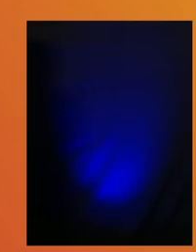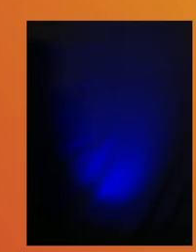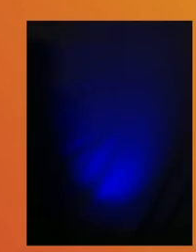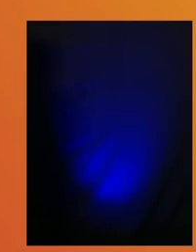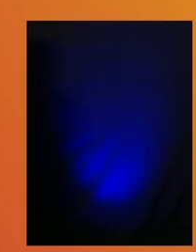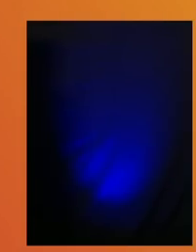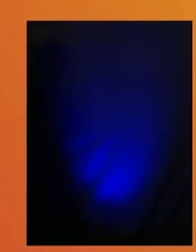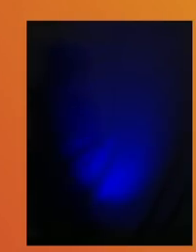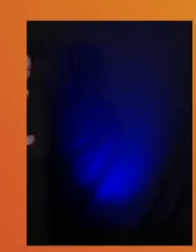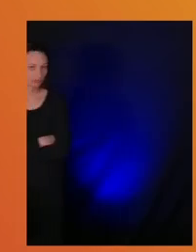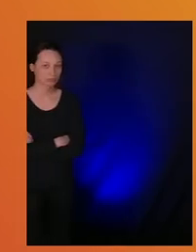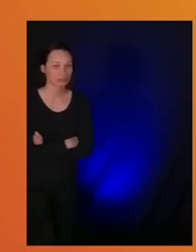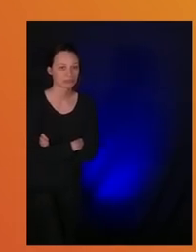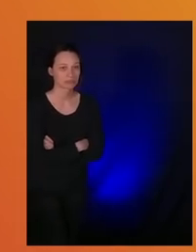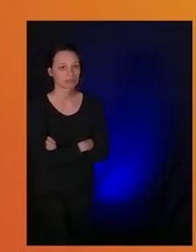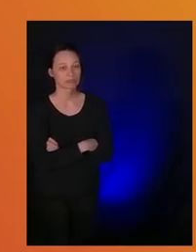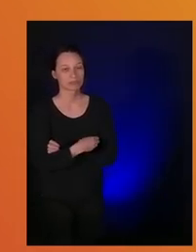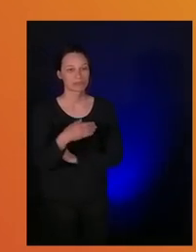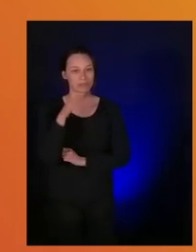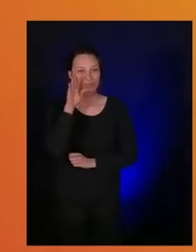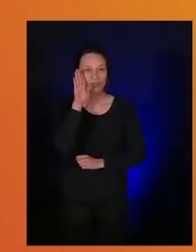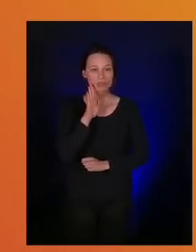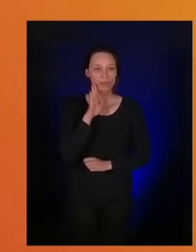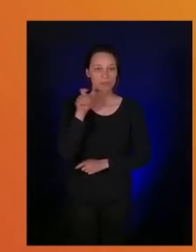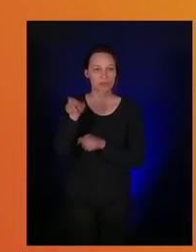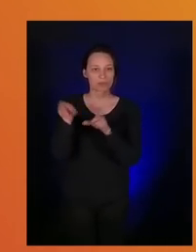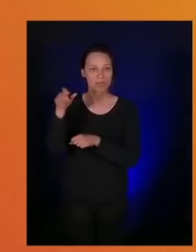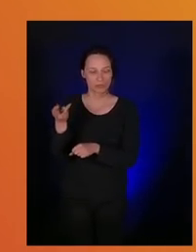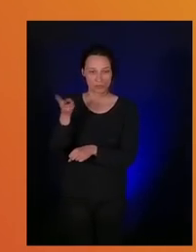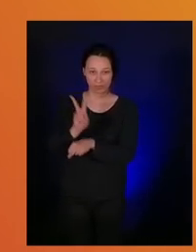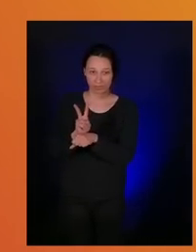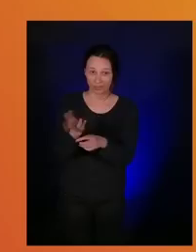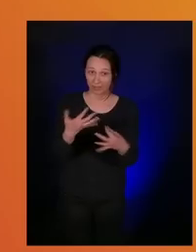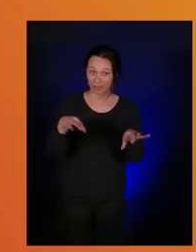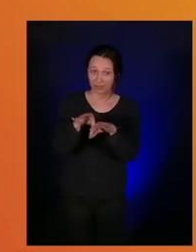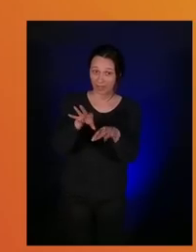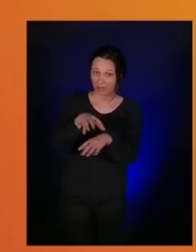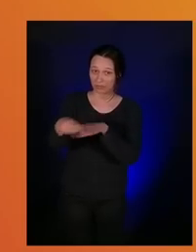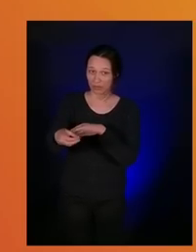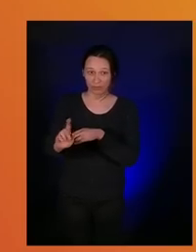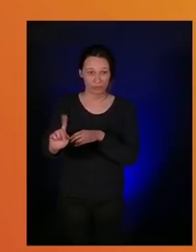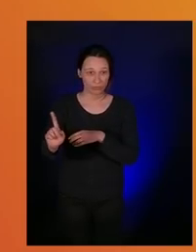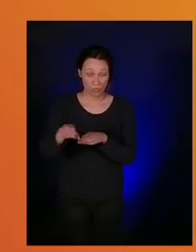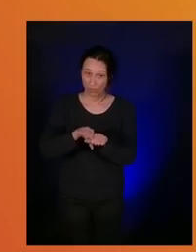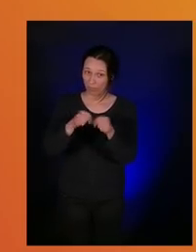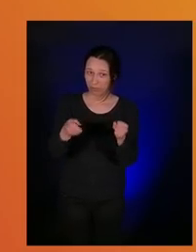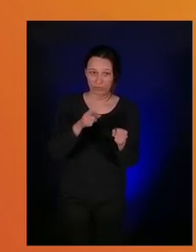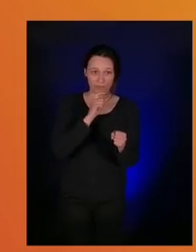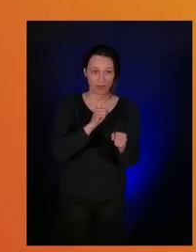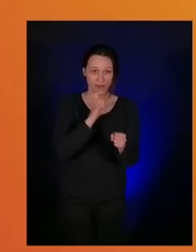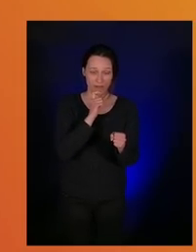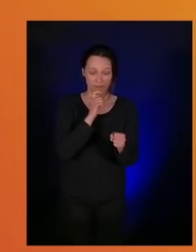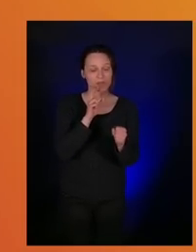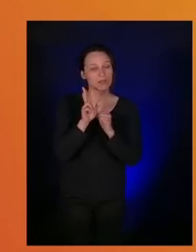Alors je rappelle aux délégués de ne pas sortir de la salle du congrès, s'il vous plaît. On n'est pas encore en pause. Elle ne va pas tarder, mais on n'est pas encore en